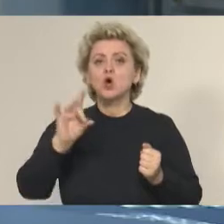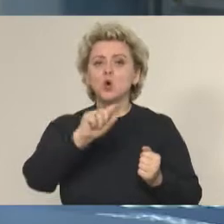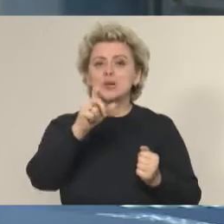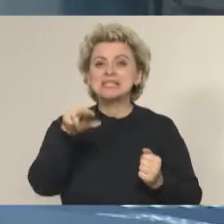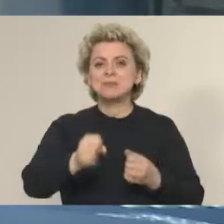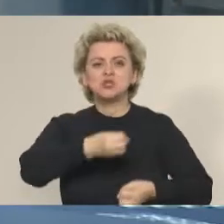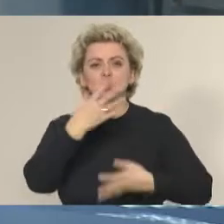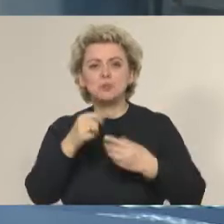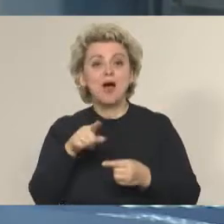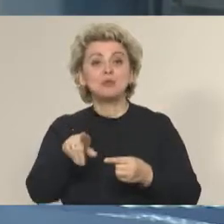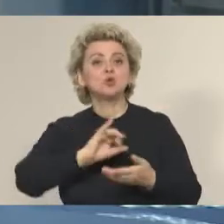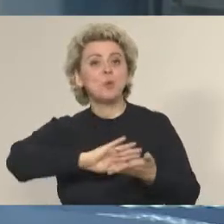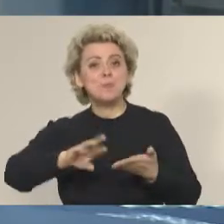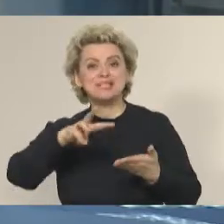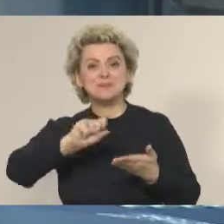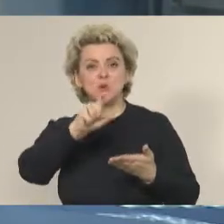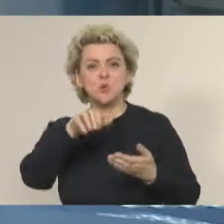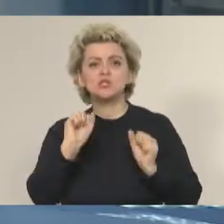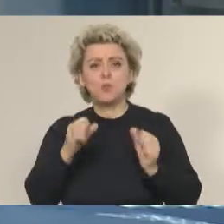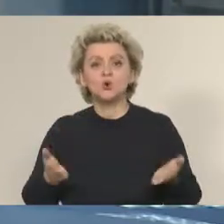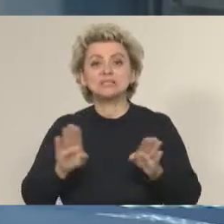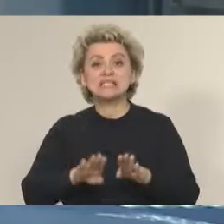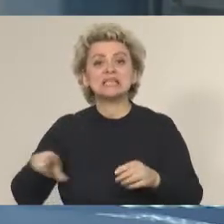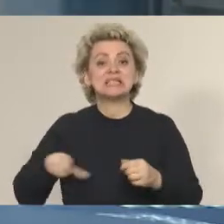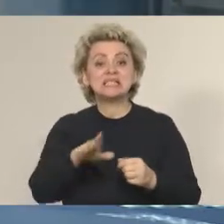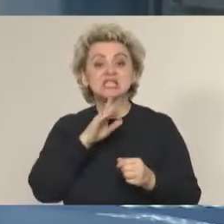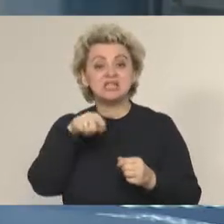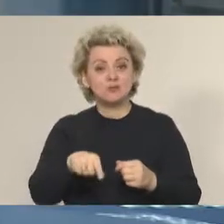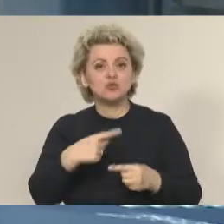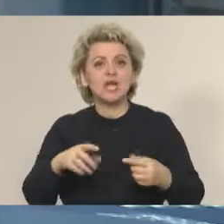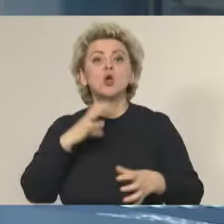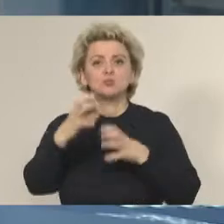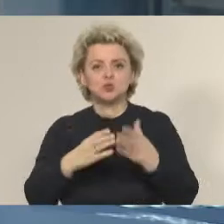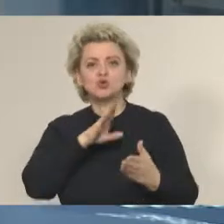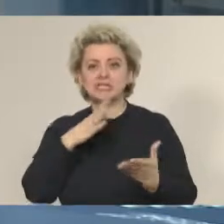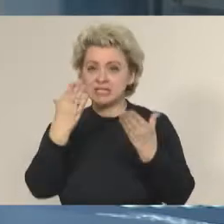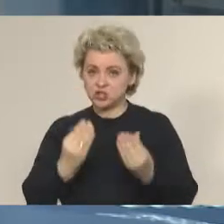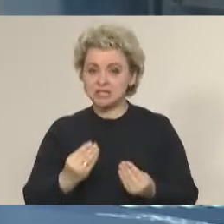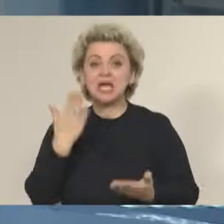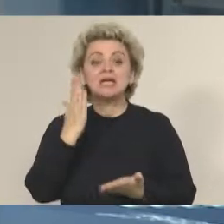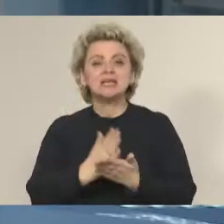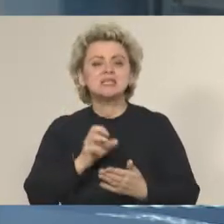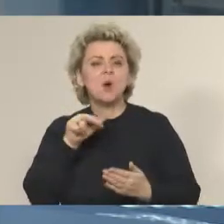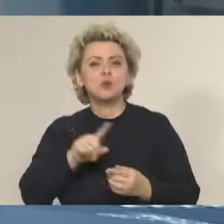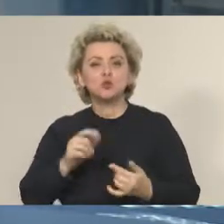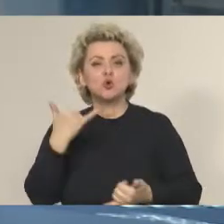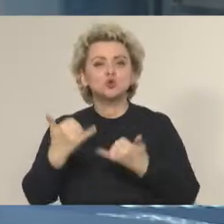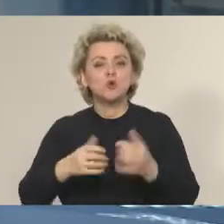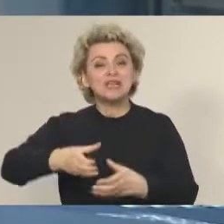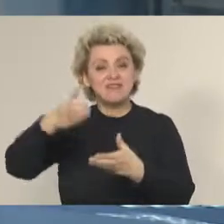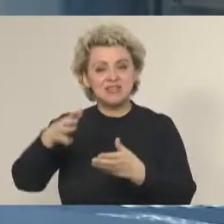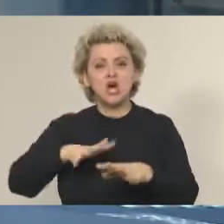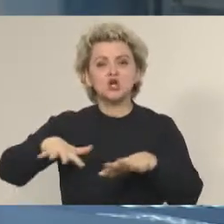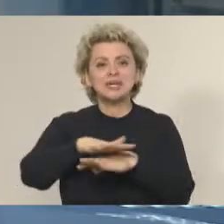С розами, тюльпанами, но без мимозы могут остаться донские девушки и женщины в Международный женский день. Есть опасения, что желтые веточки